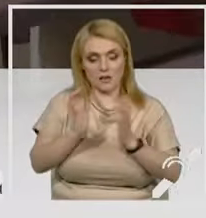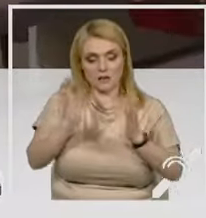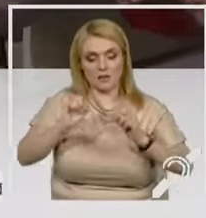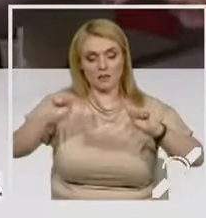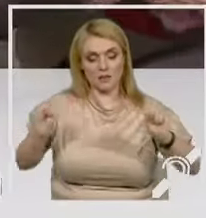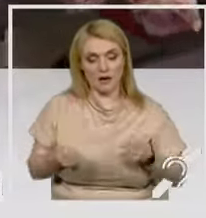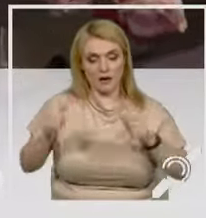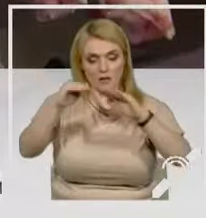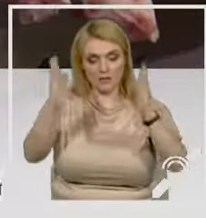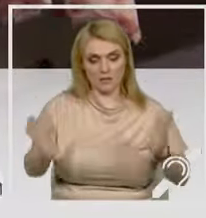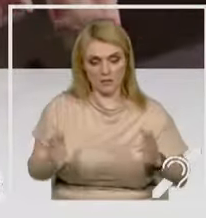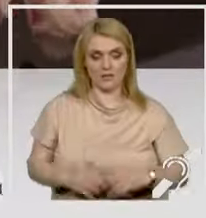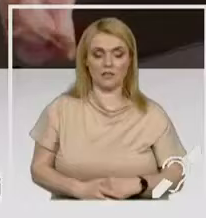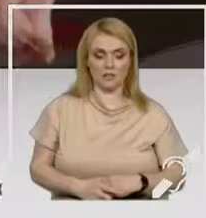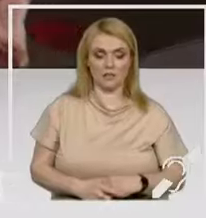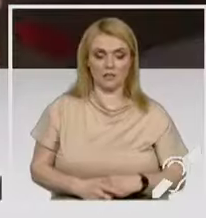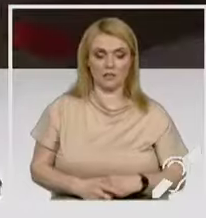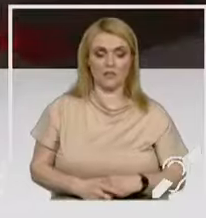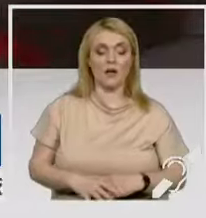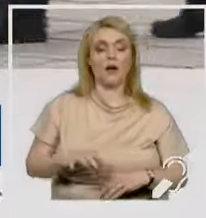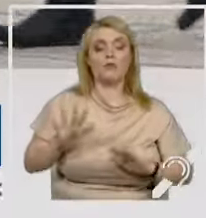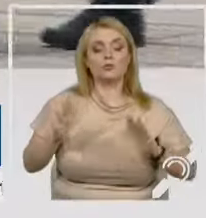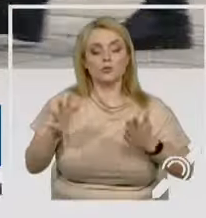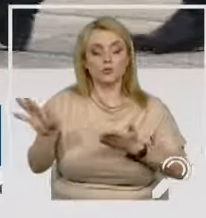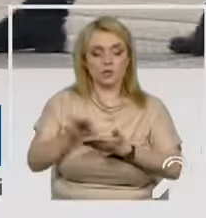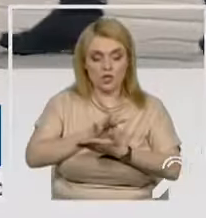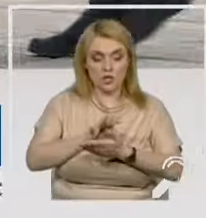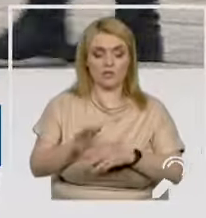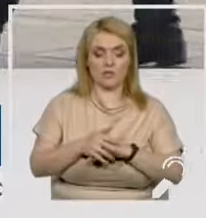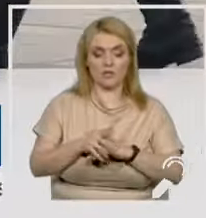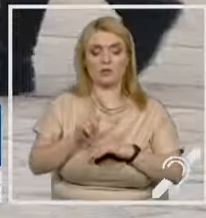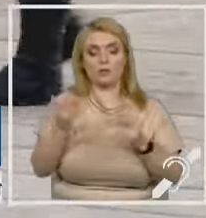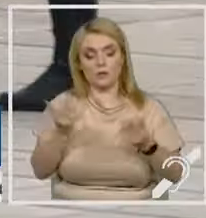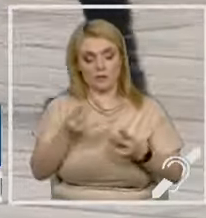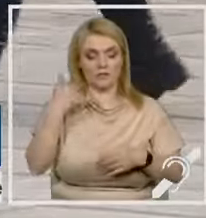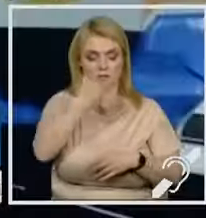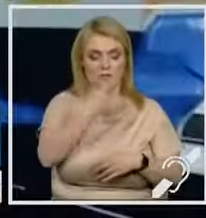ore. În caz de urgențe, cetățenii sunt rugați să sune la serviciu 112.